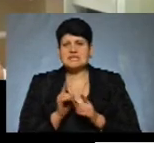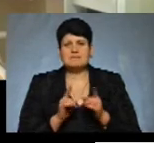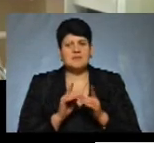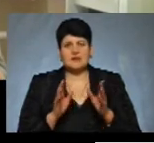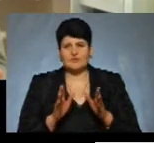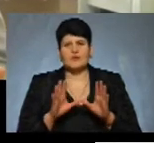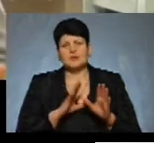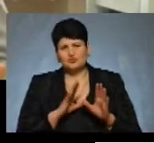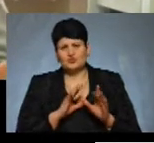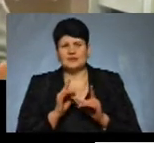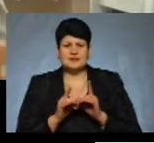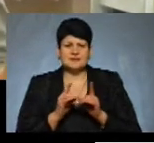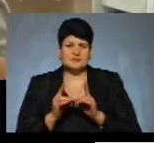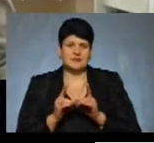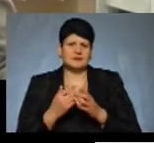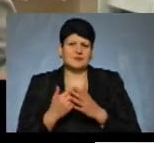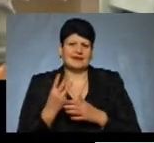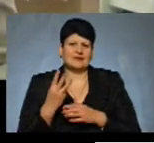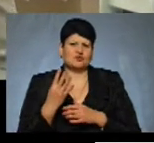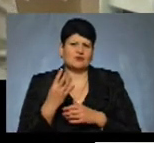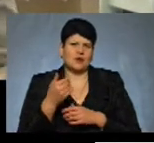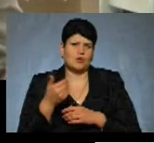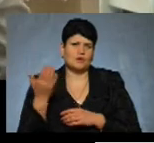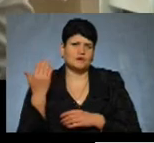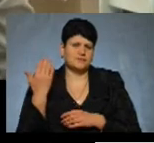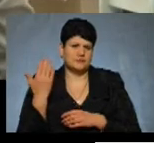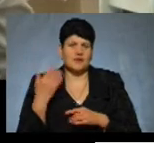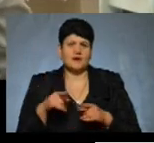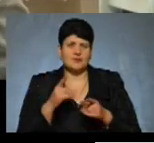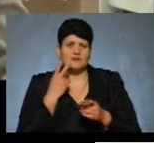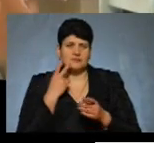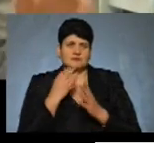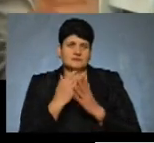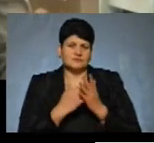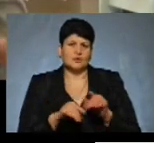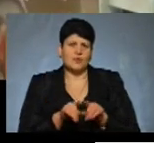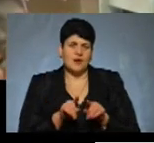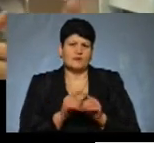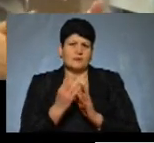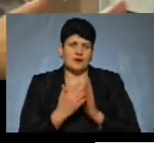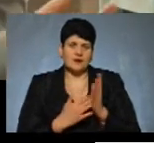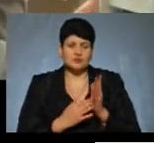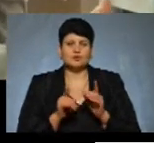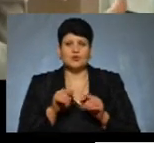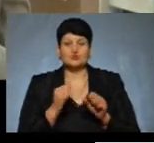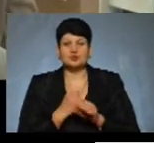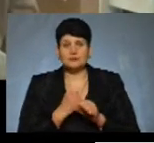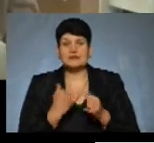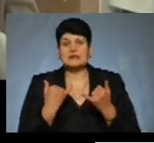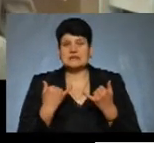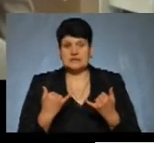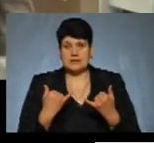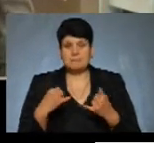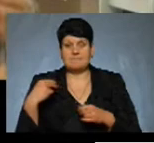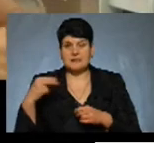були певні зміни, років 3-4 воно точно з однаковим переліком було. Тобто от з того, що зробили зараз,